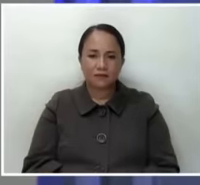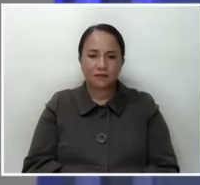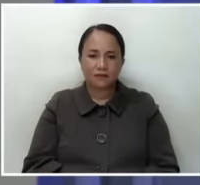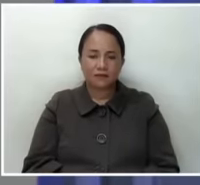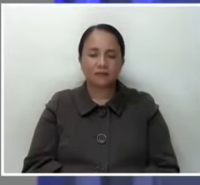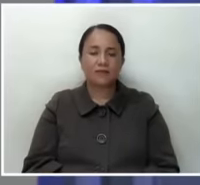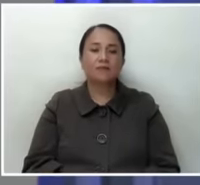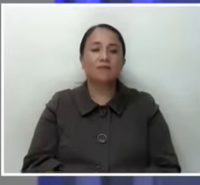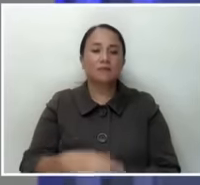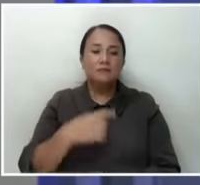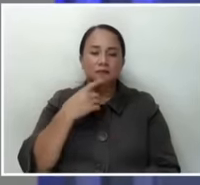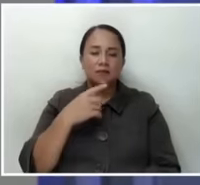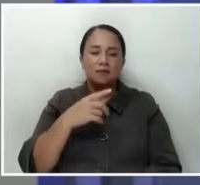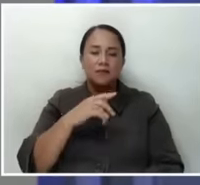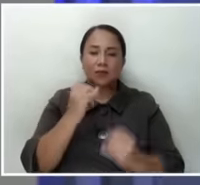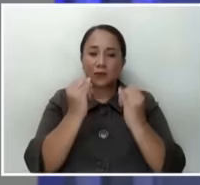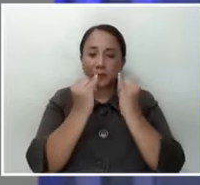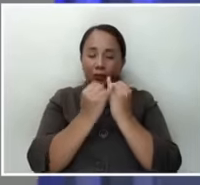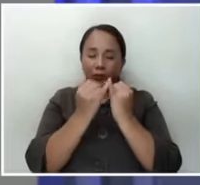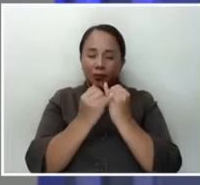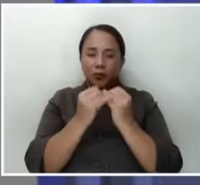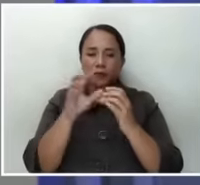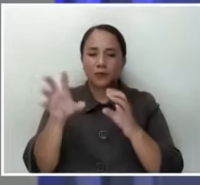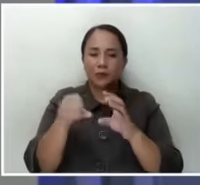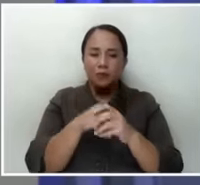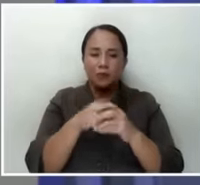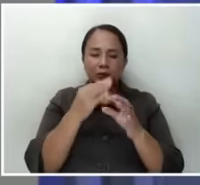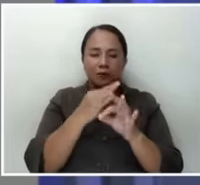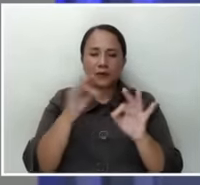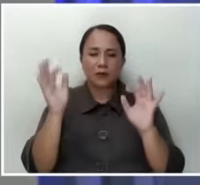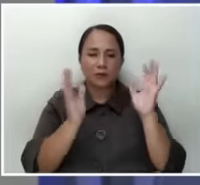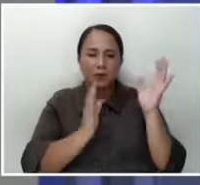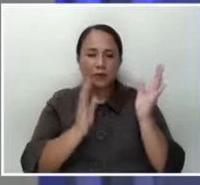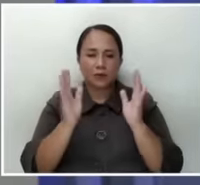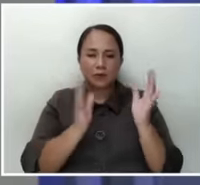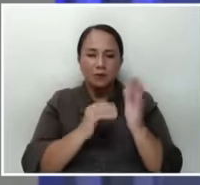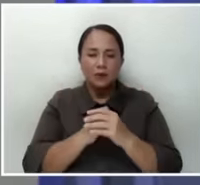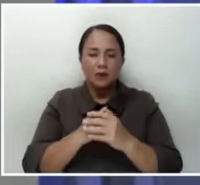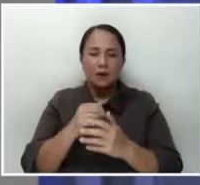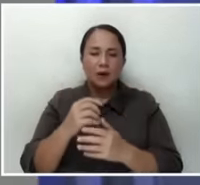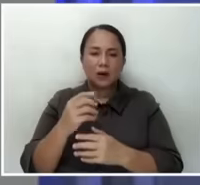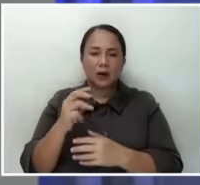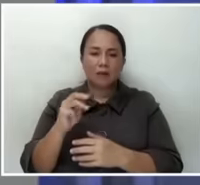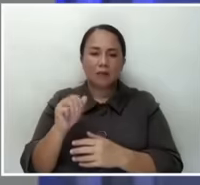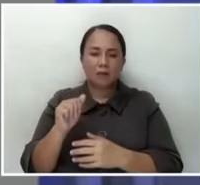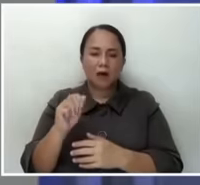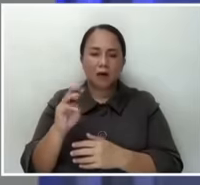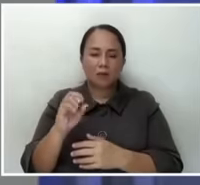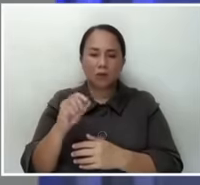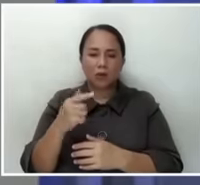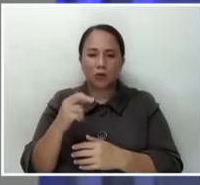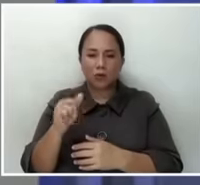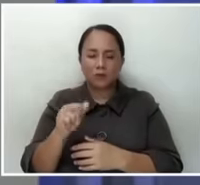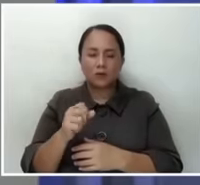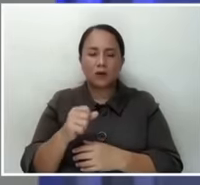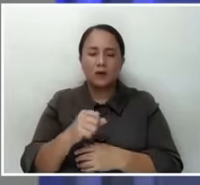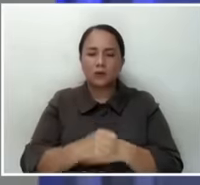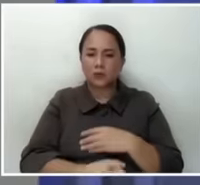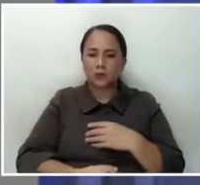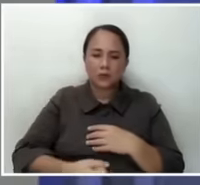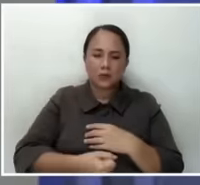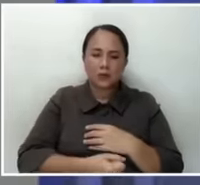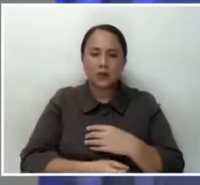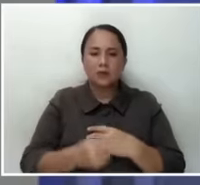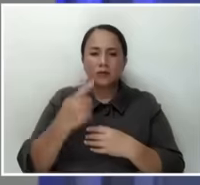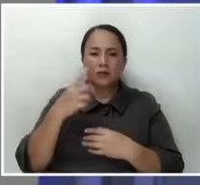Kinumpirma po ng PhilHealth na isasali sa libreng serbisyo ang mammogram at ultrasound sa mga susunod na buwan para sa mga